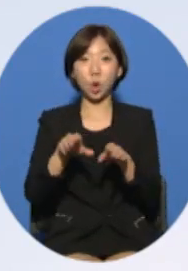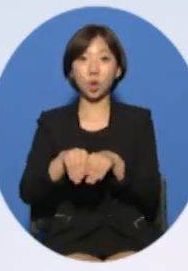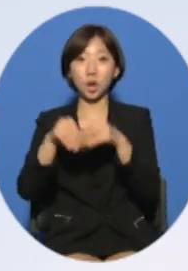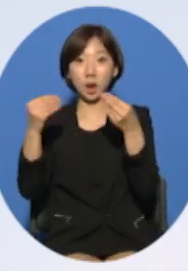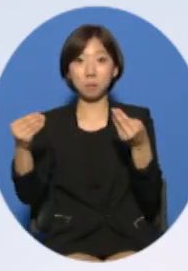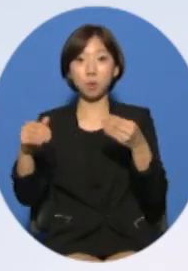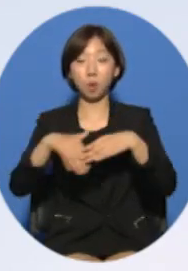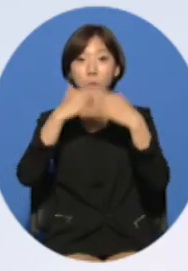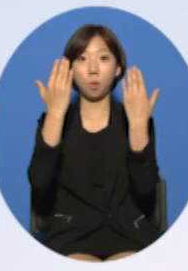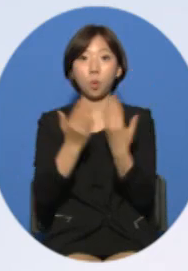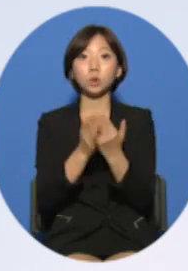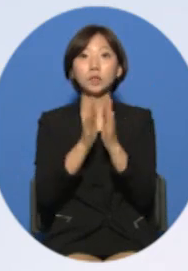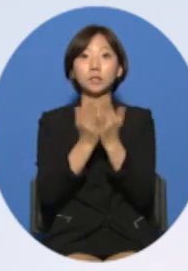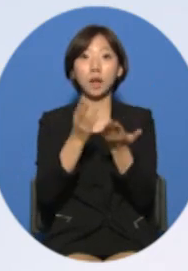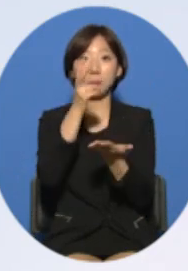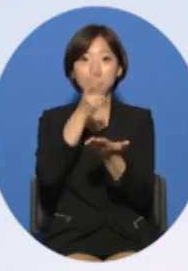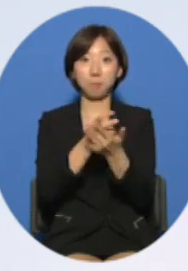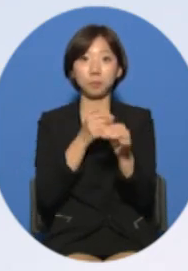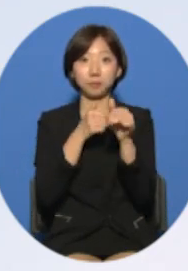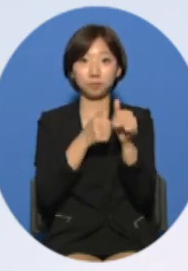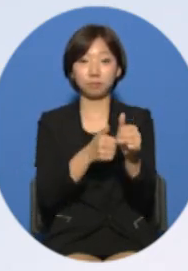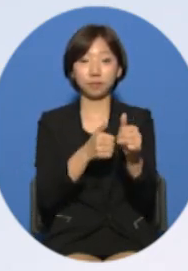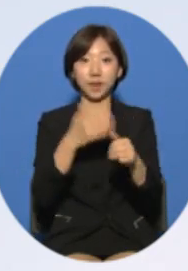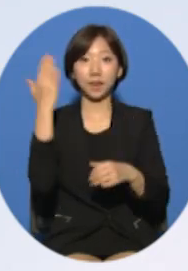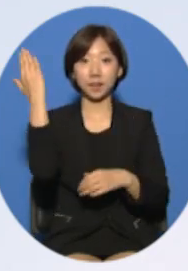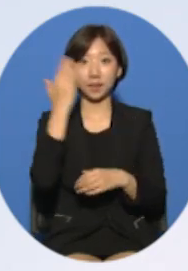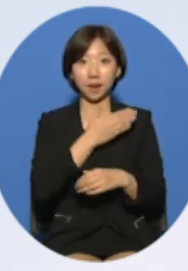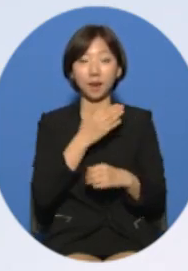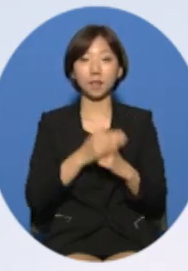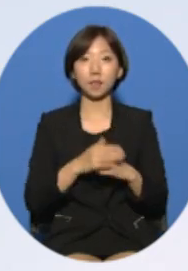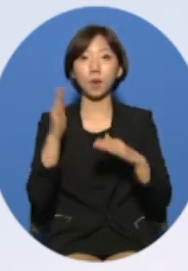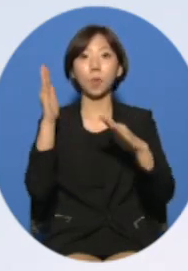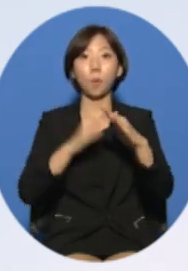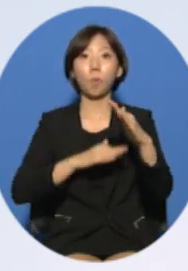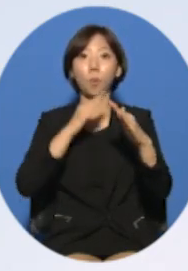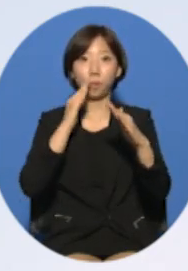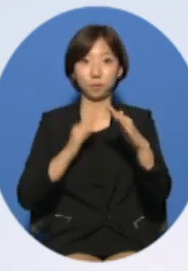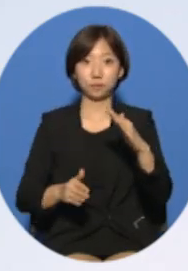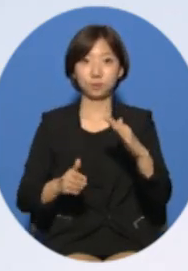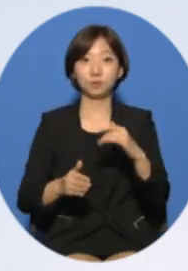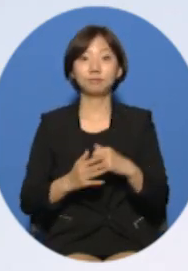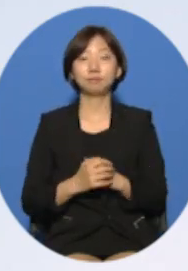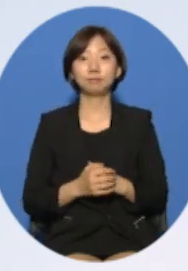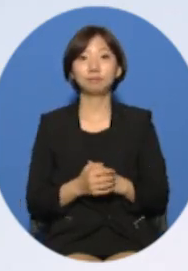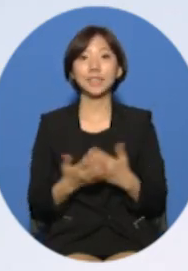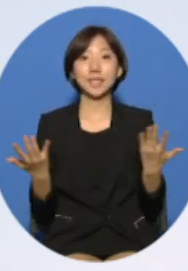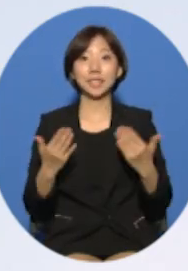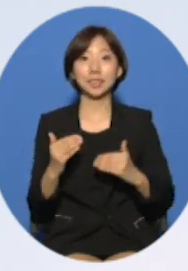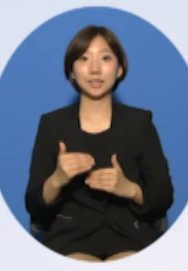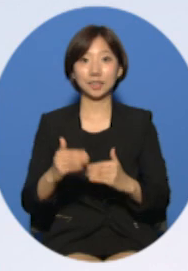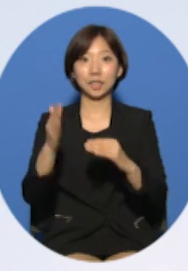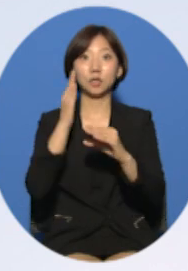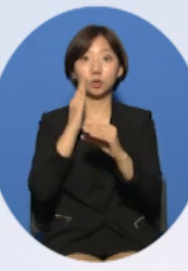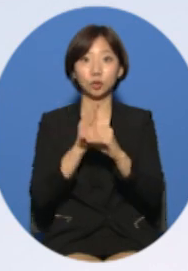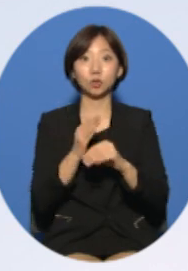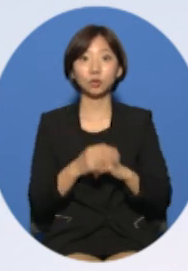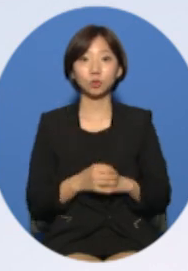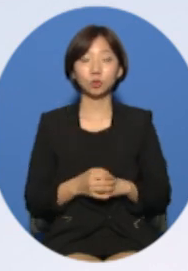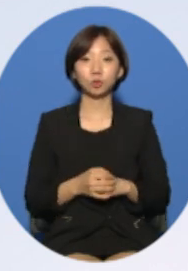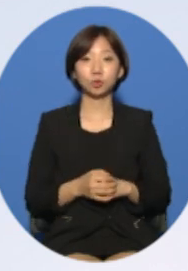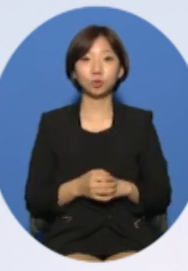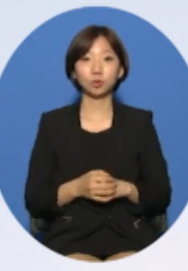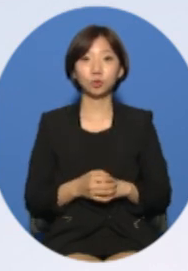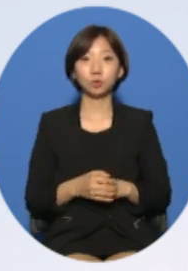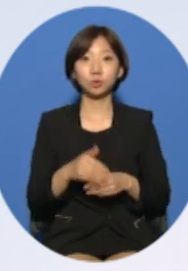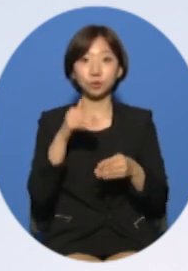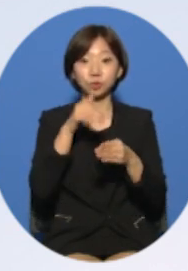따라서 저희들이 다 이렇게 투명하게 네. 그리고 공정하게 그렇게 이루어지고 있습니다. 여기도 이제 투표